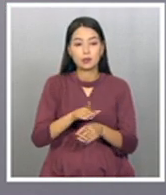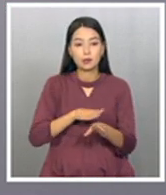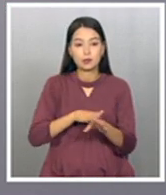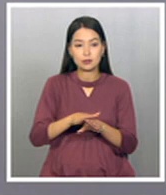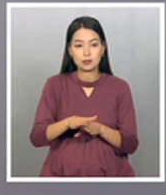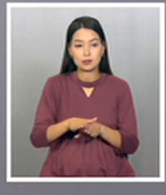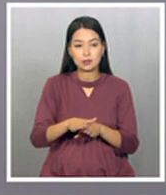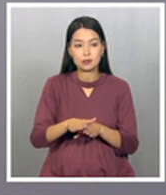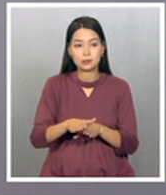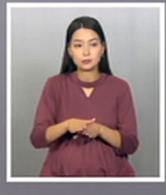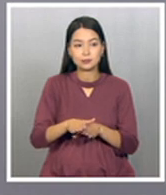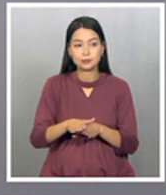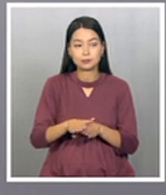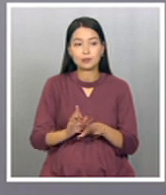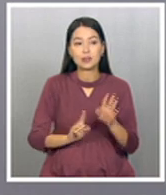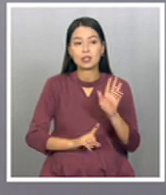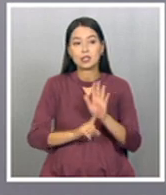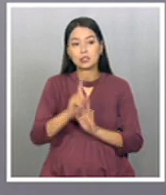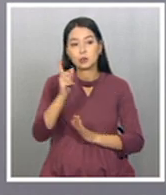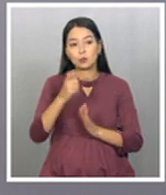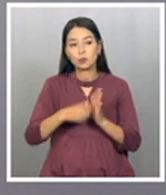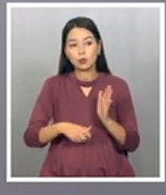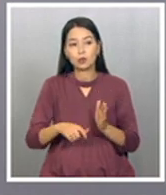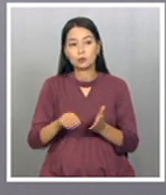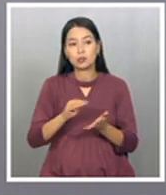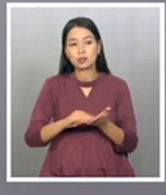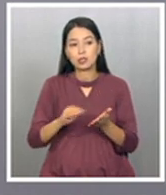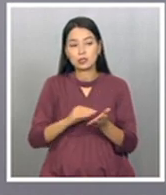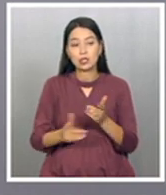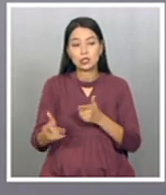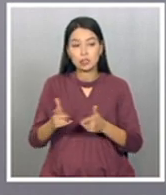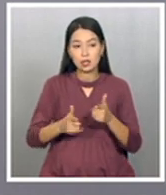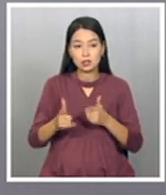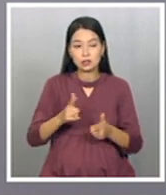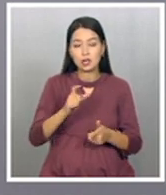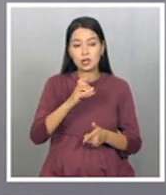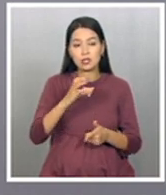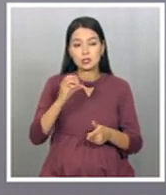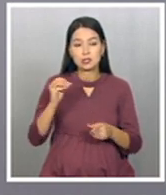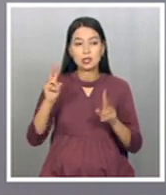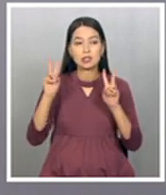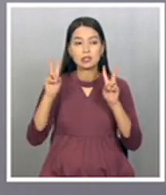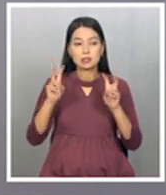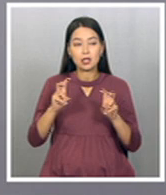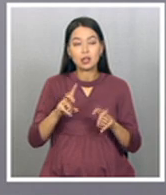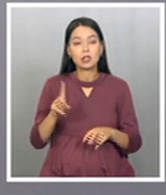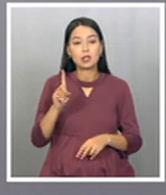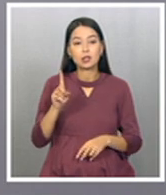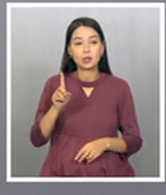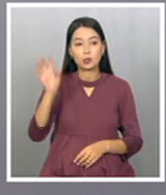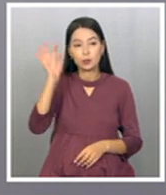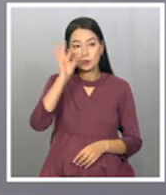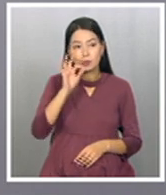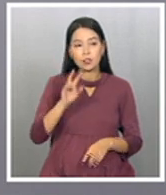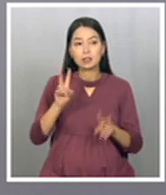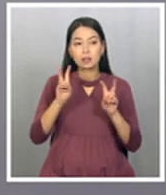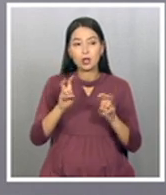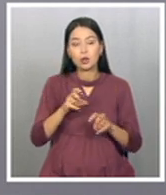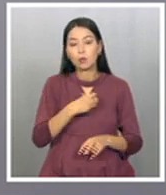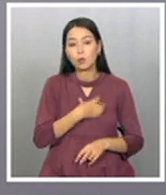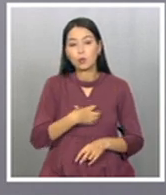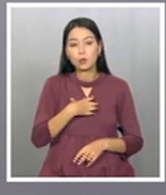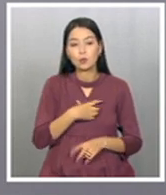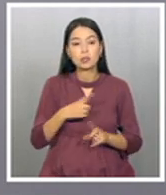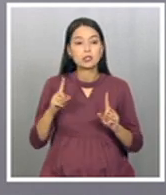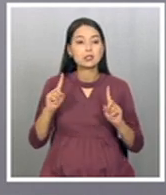орындаңыздар. Кіріспе бөлімді жазуға дайындық үшін, эссе тақырыбы не туралы, тақырыптың өзектілігі